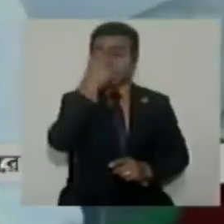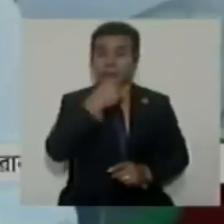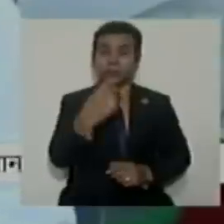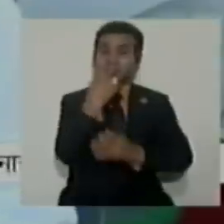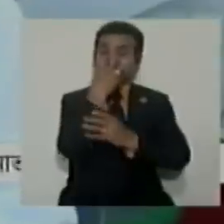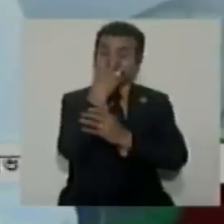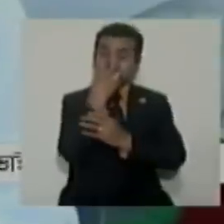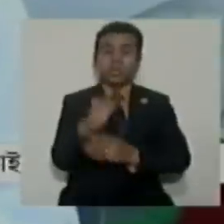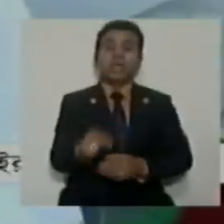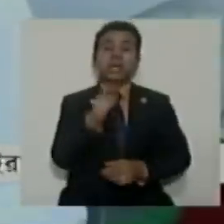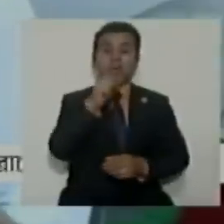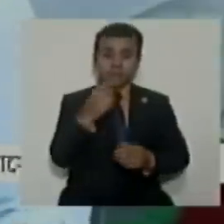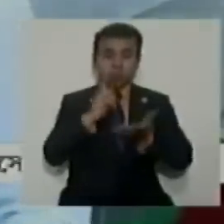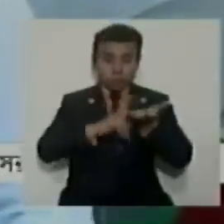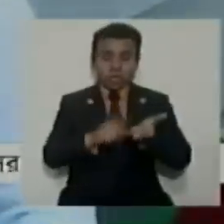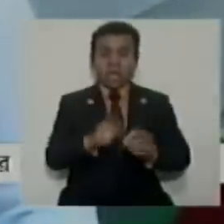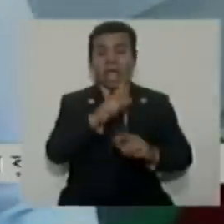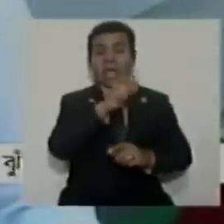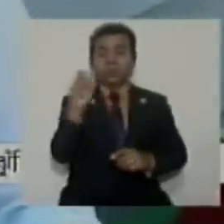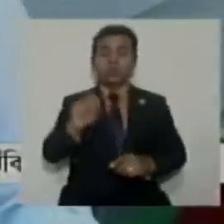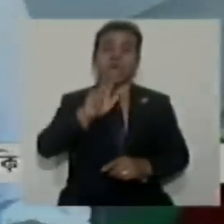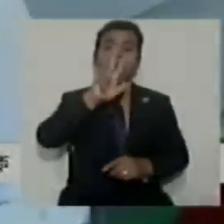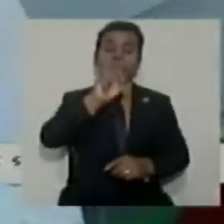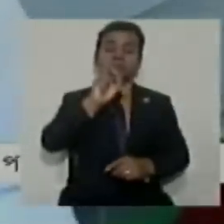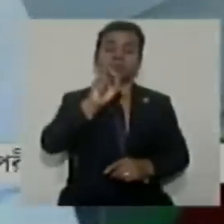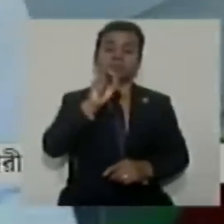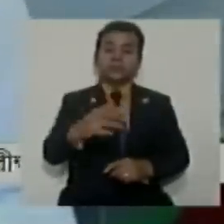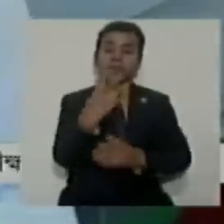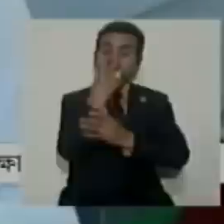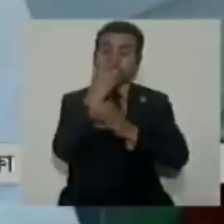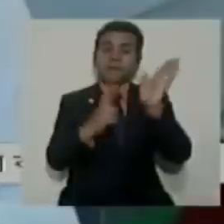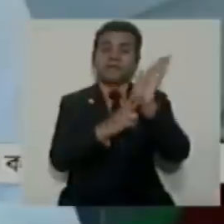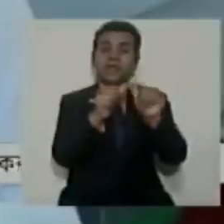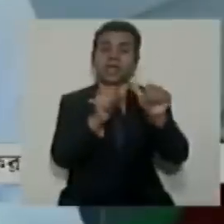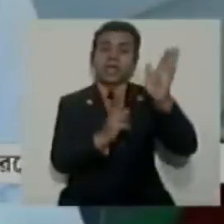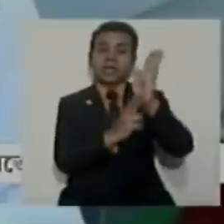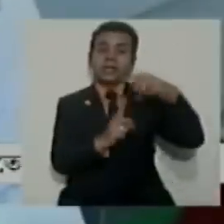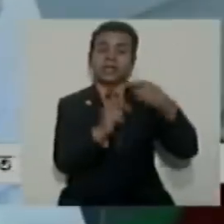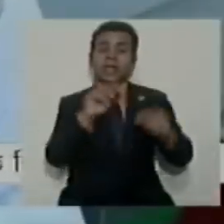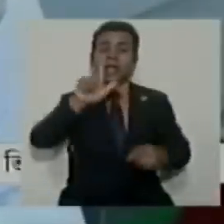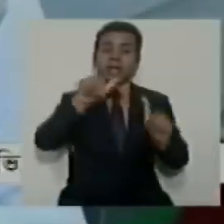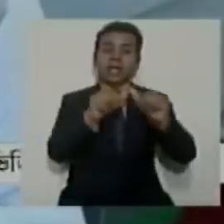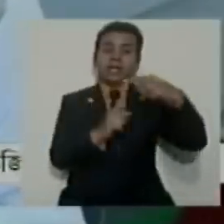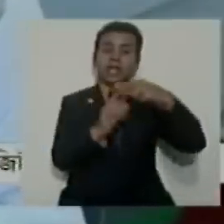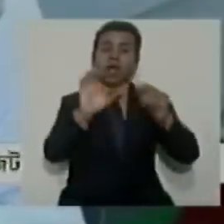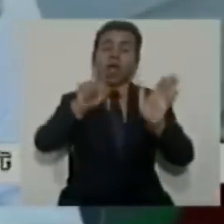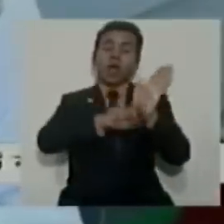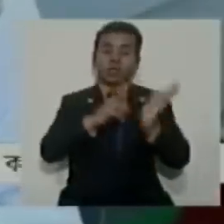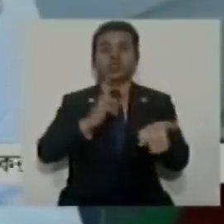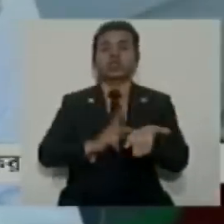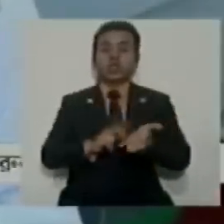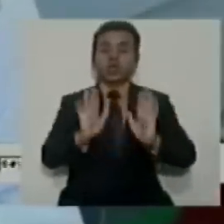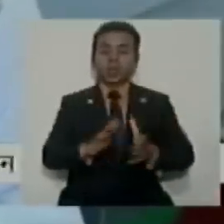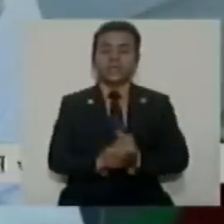লাগবে। সেই সাপোর্টটি এক বারে লাগে না, এটি গত ১ মাস যাবৎ লেগেছে